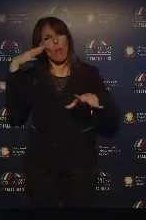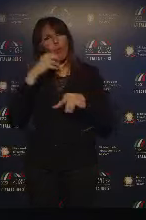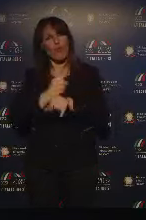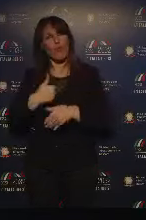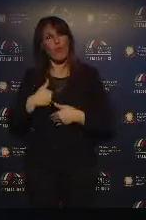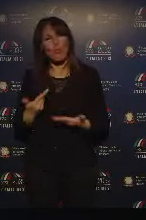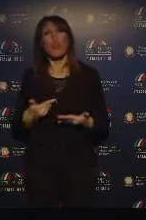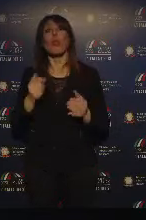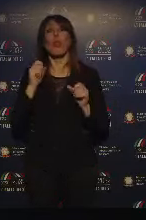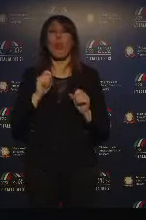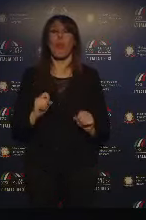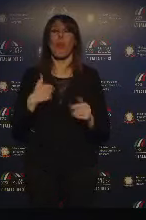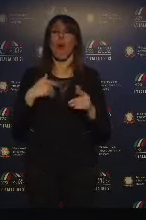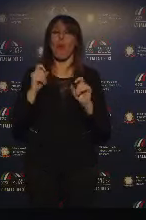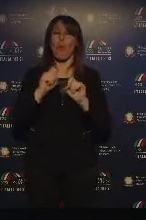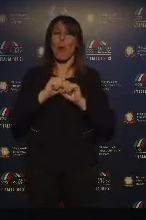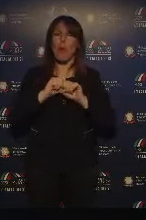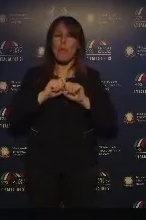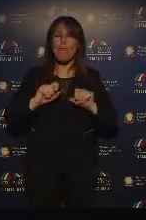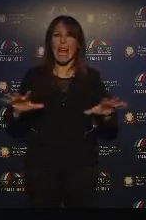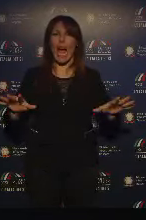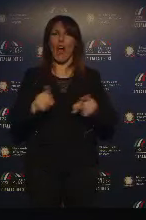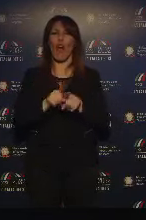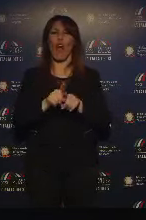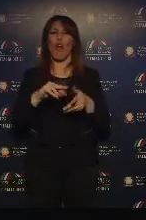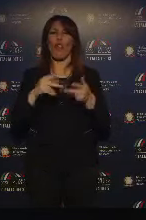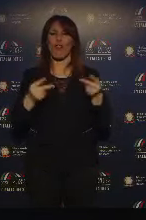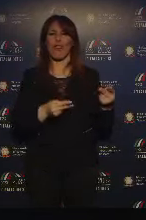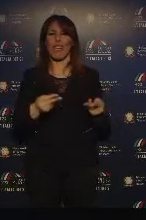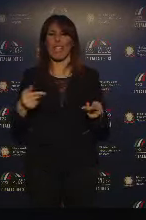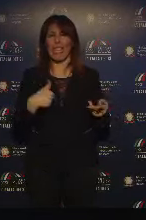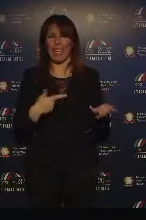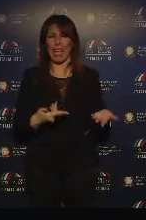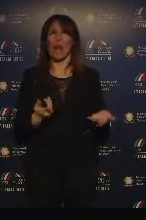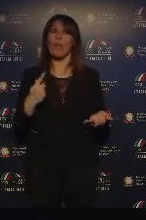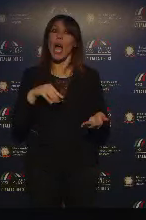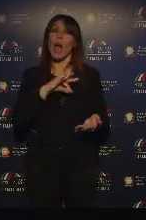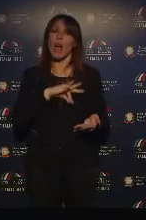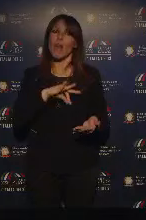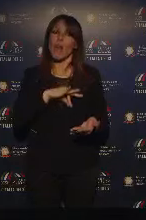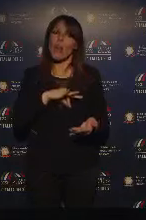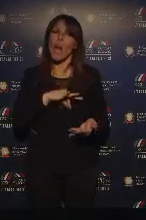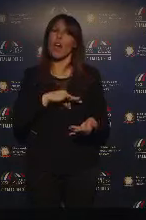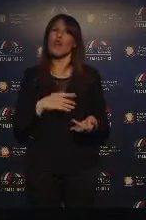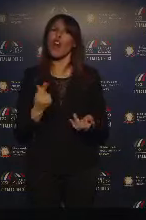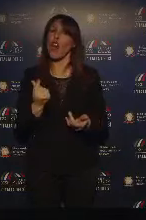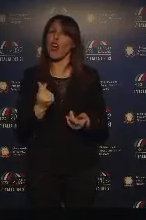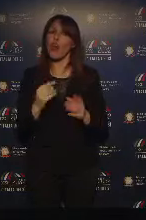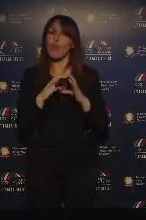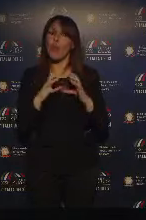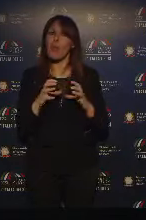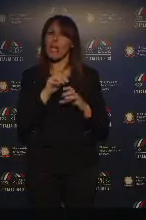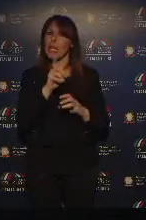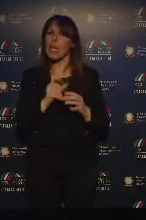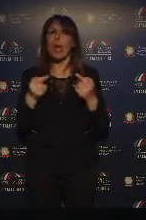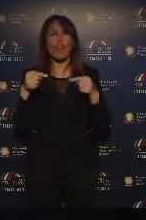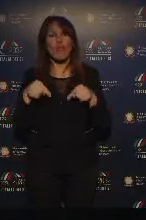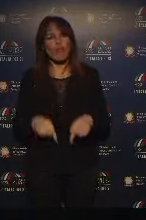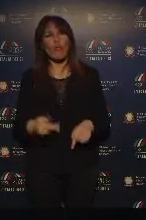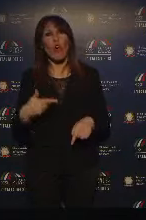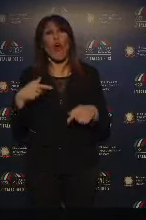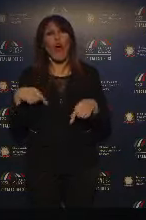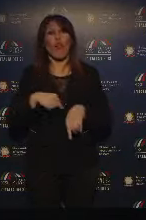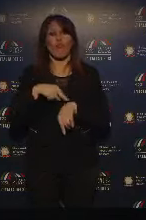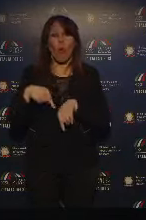un miracolo dell'ingegneria Ma io penso anche Innanzitutto ai vantaggi economici per le imprese del Sud Italia che oggi perdono ore e